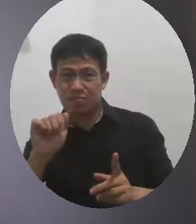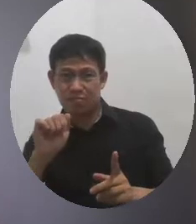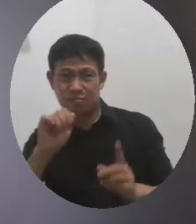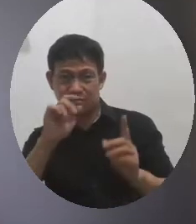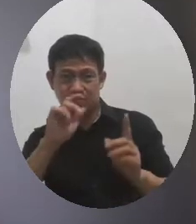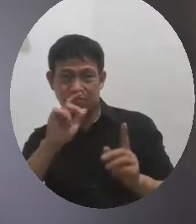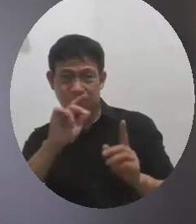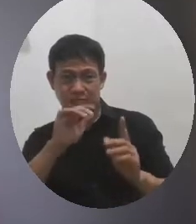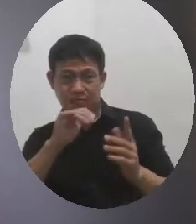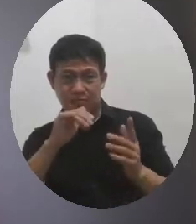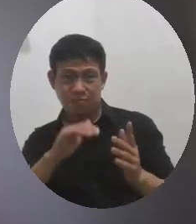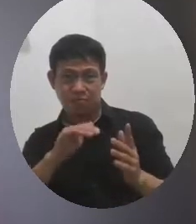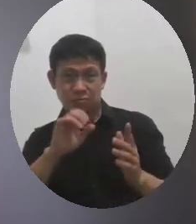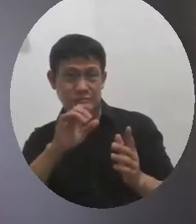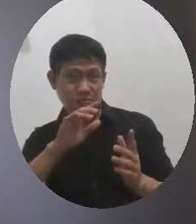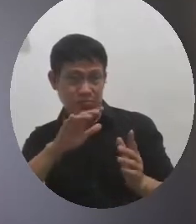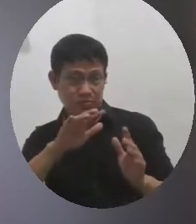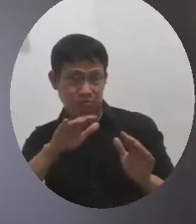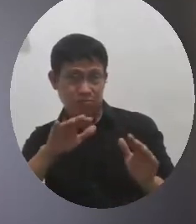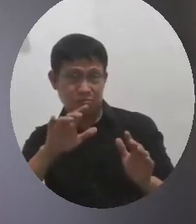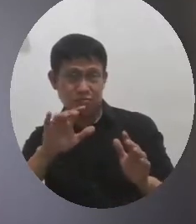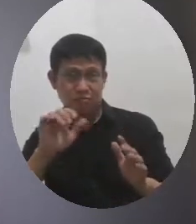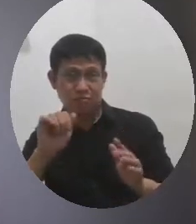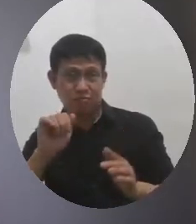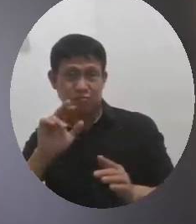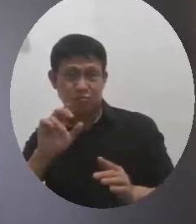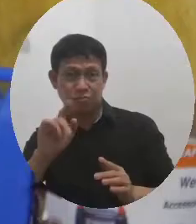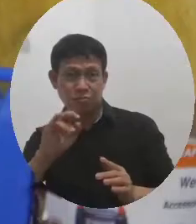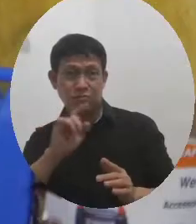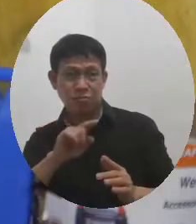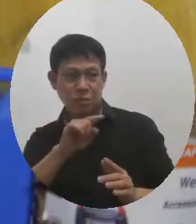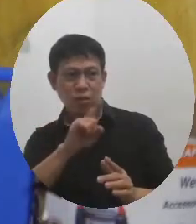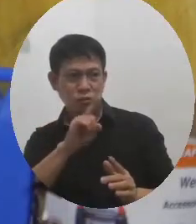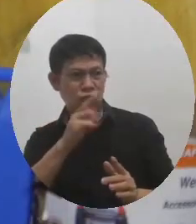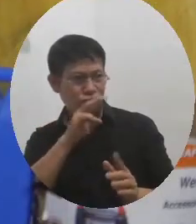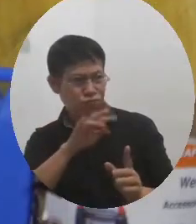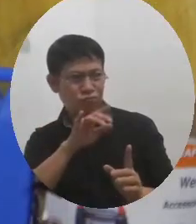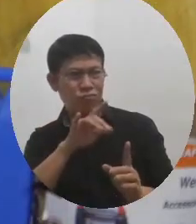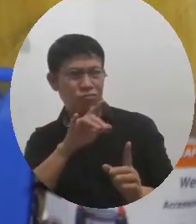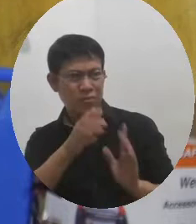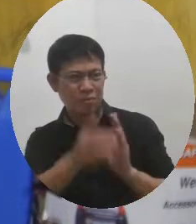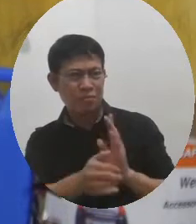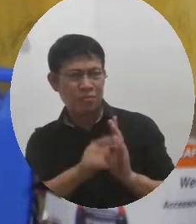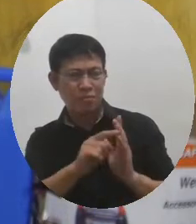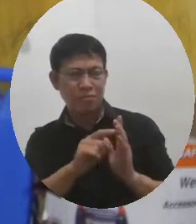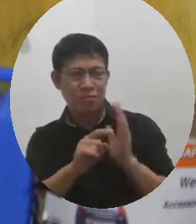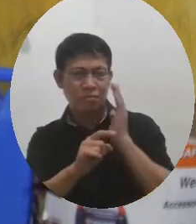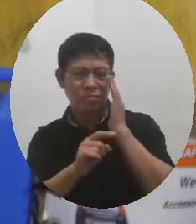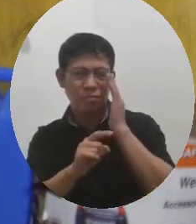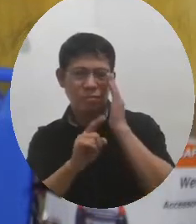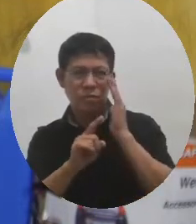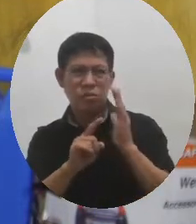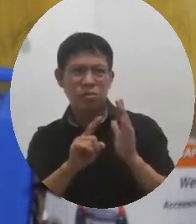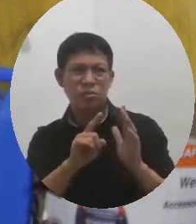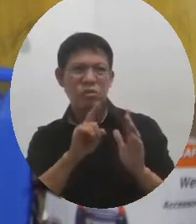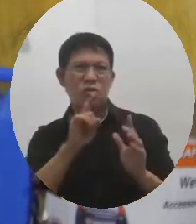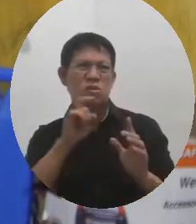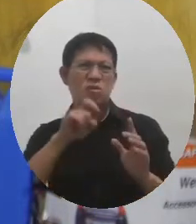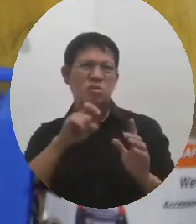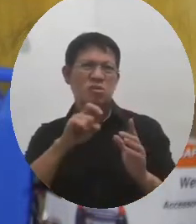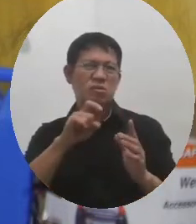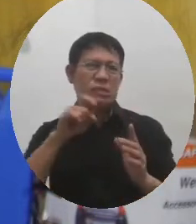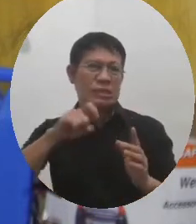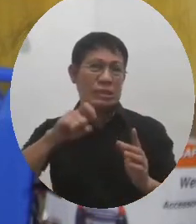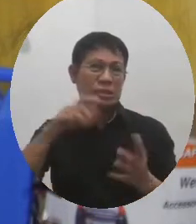mga gifts o mga talento. O yung learning capabilities po niya is very delayed, napakabagal